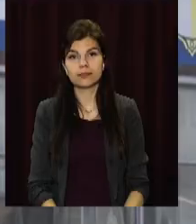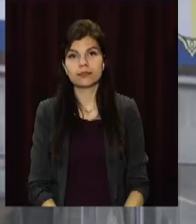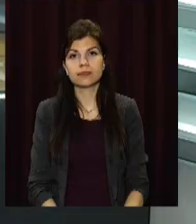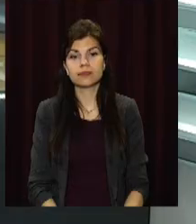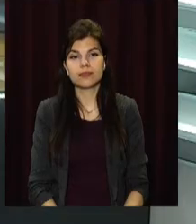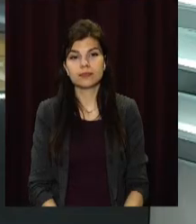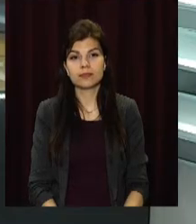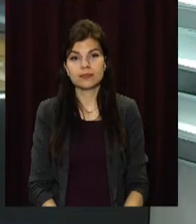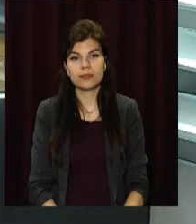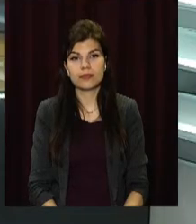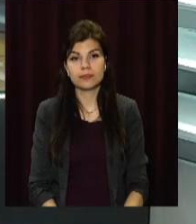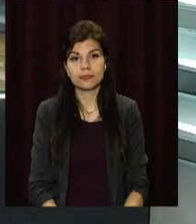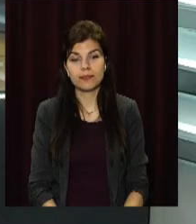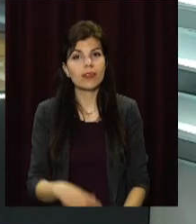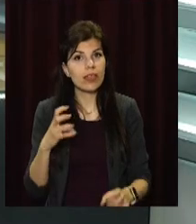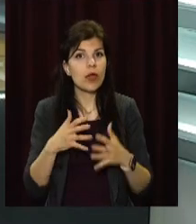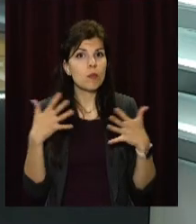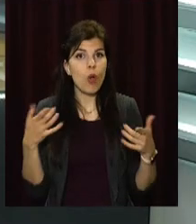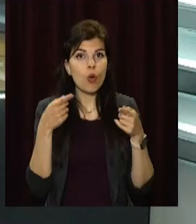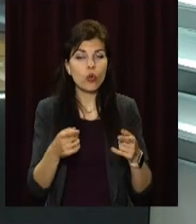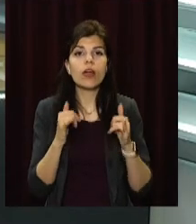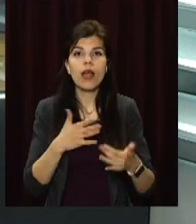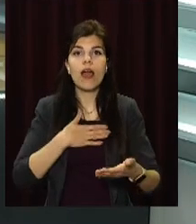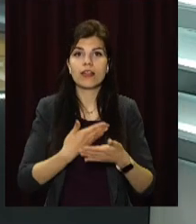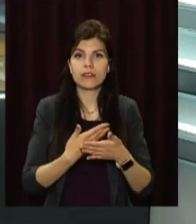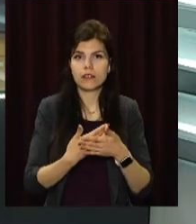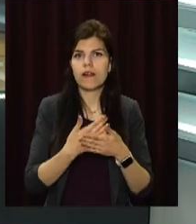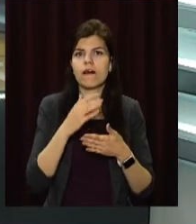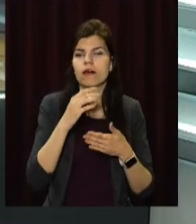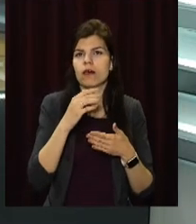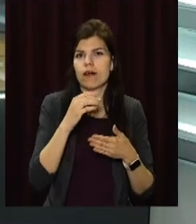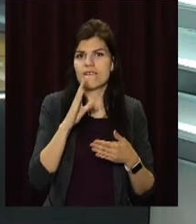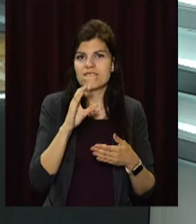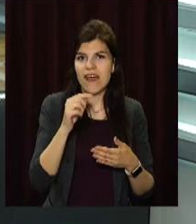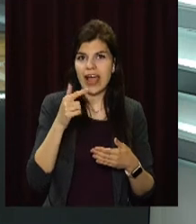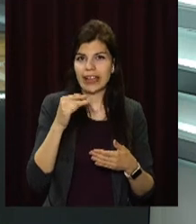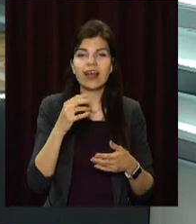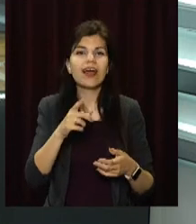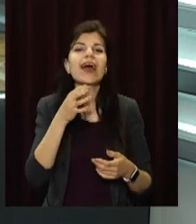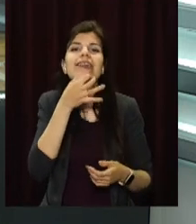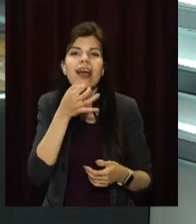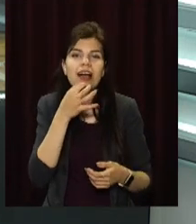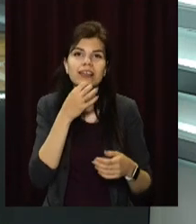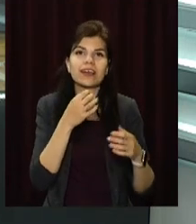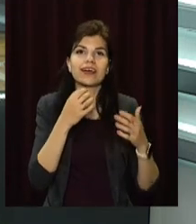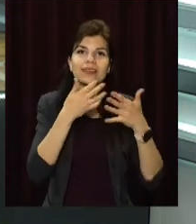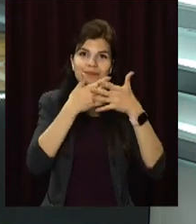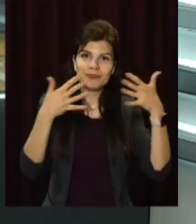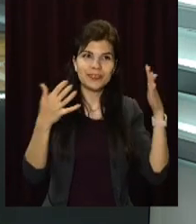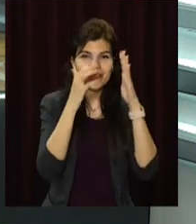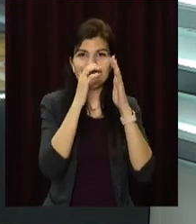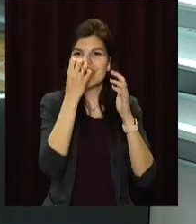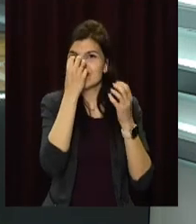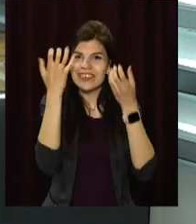«Відкритий». Найбільша загроза для активної вегетації минула, тож ранніх ягід та овочів буде вдосталь, кажуть